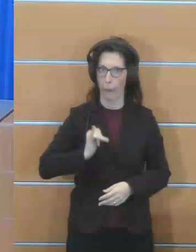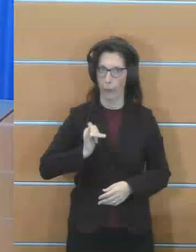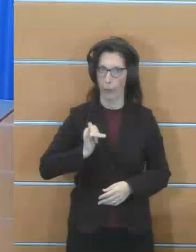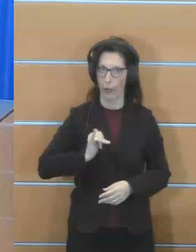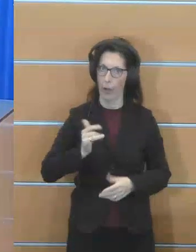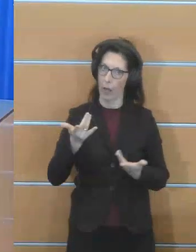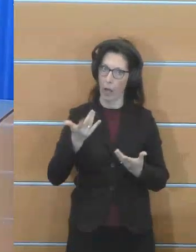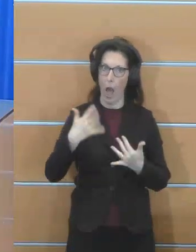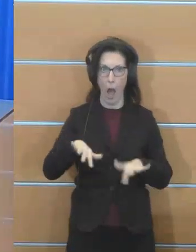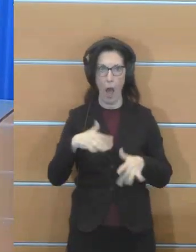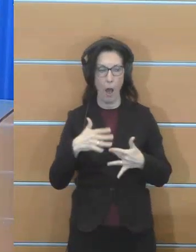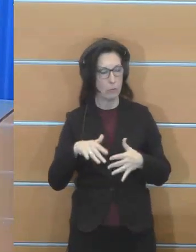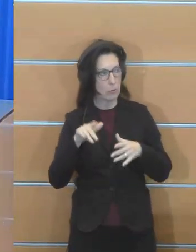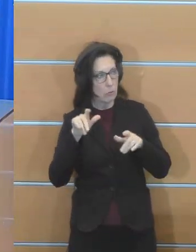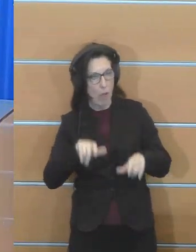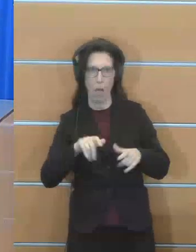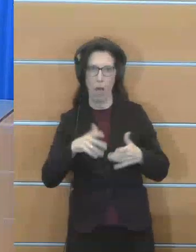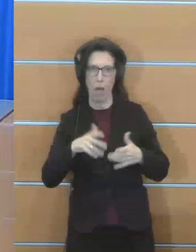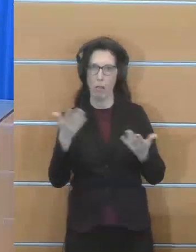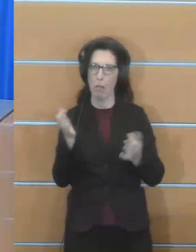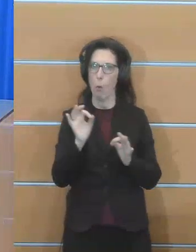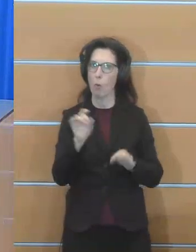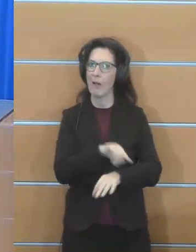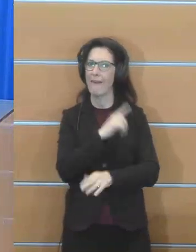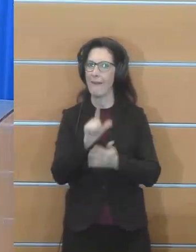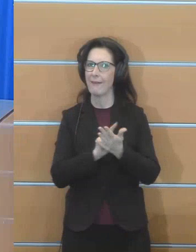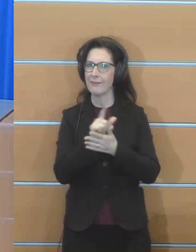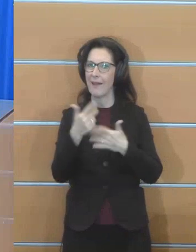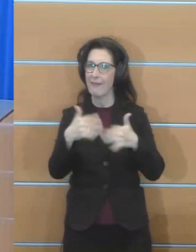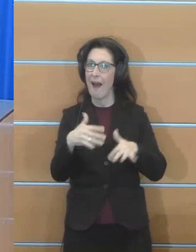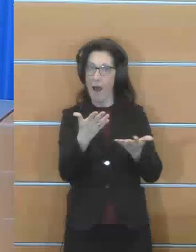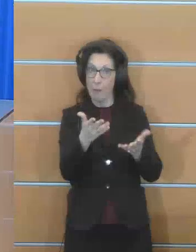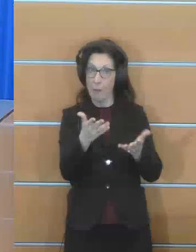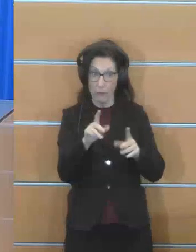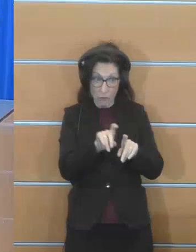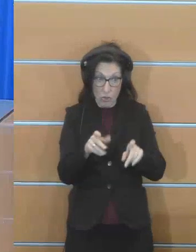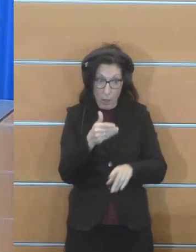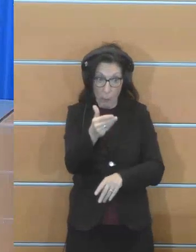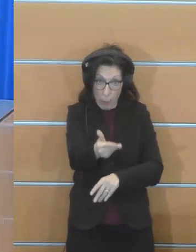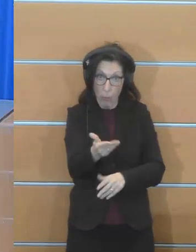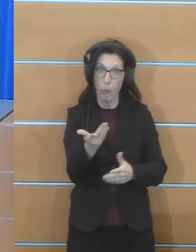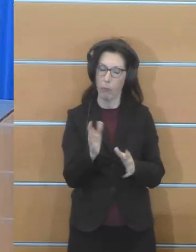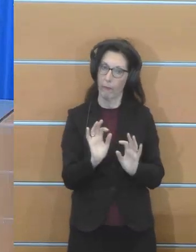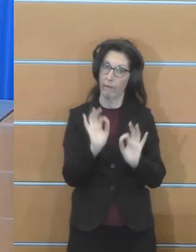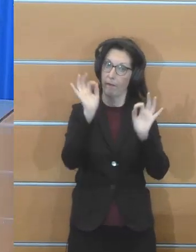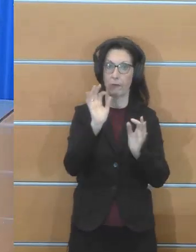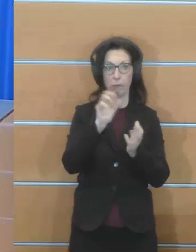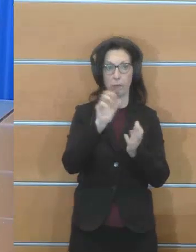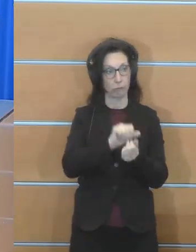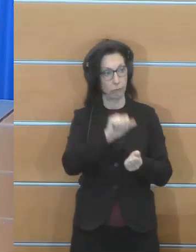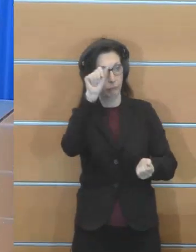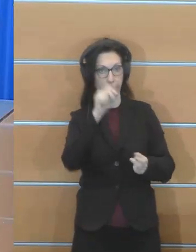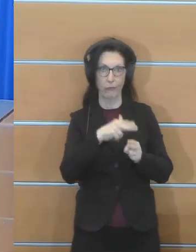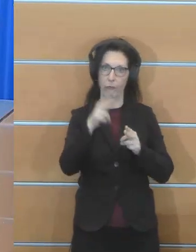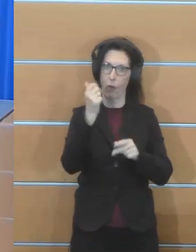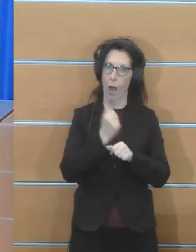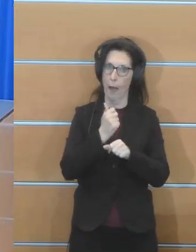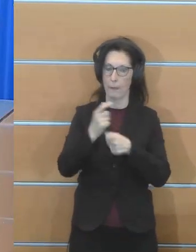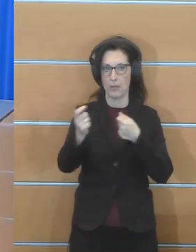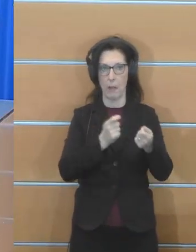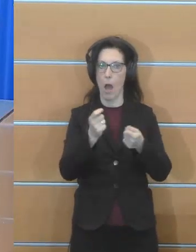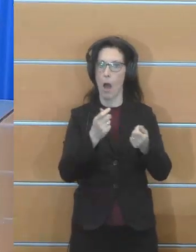Arbeitslose Langzeitarbeitslose um sie für den Arbeitsmarkt zu qualifizieren und den Fachkräftemangel